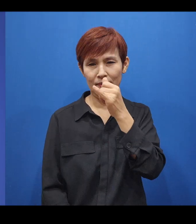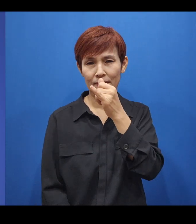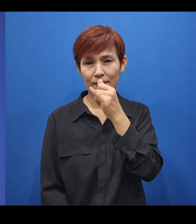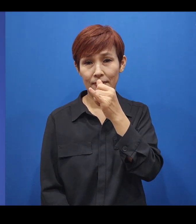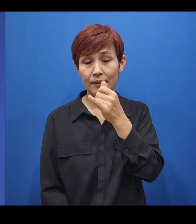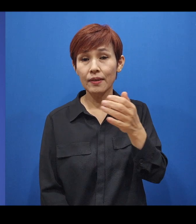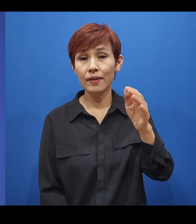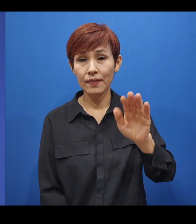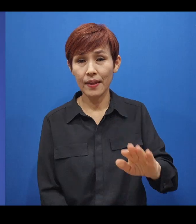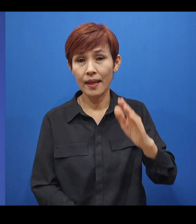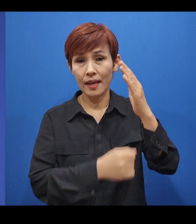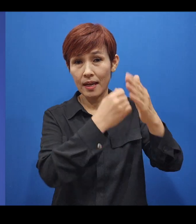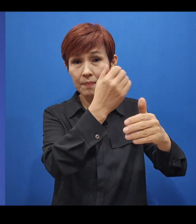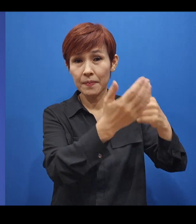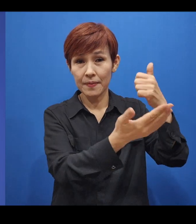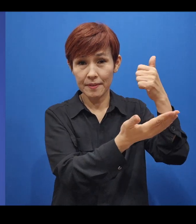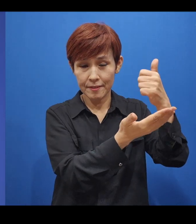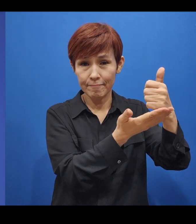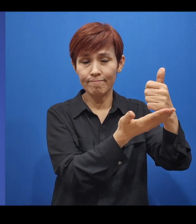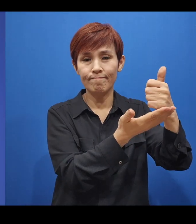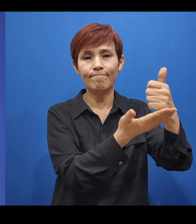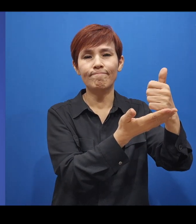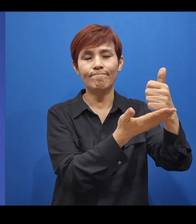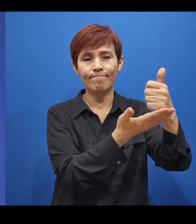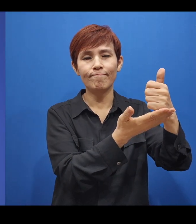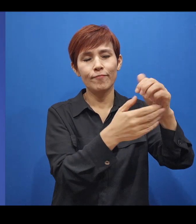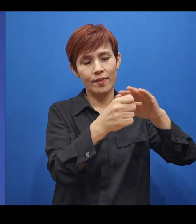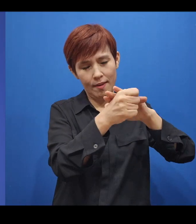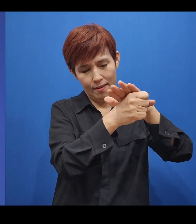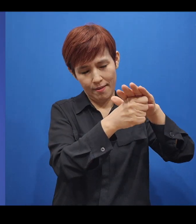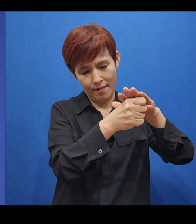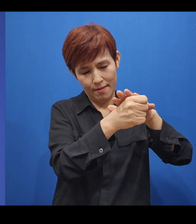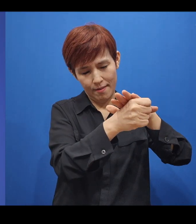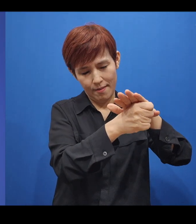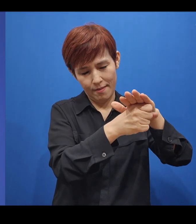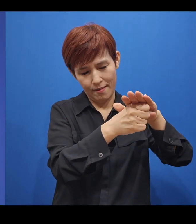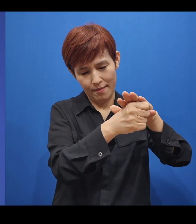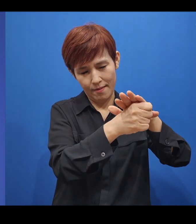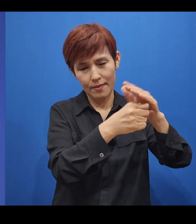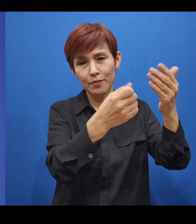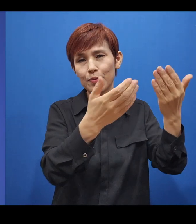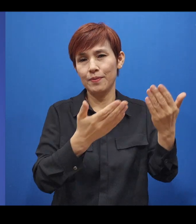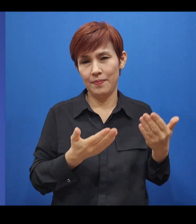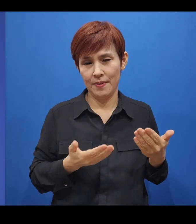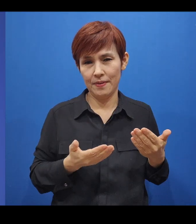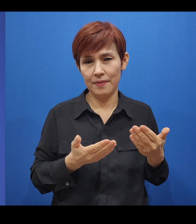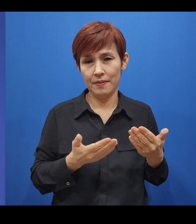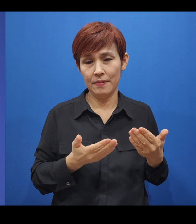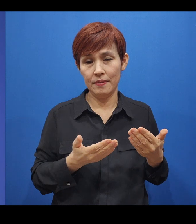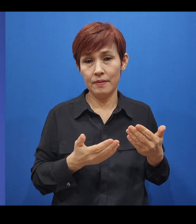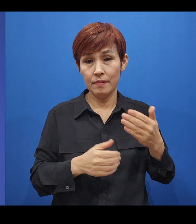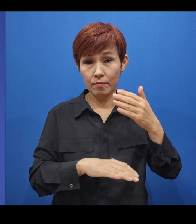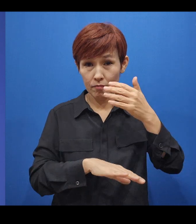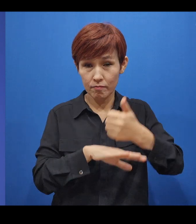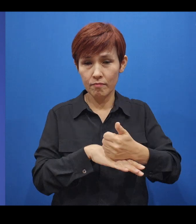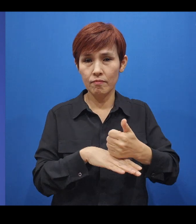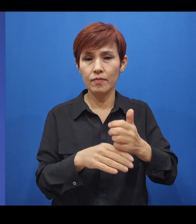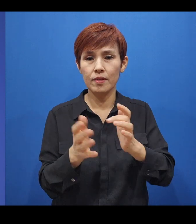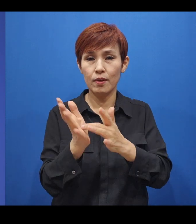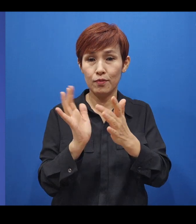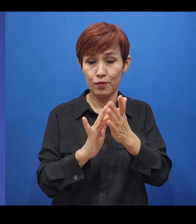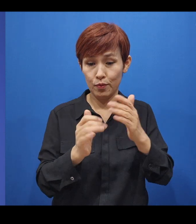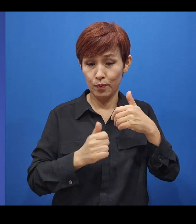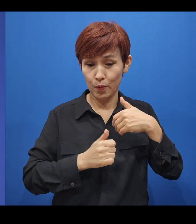그러나 하나님 아버지는 끝까지 우리를 사랑하세요. 아들도 주시고